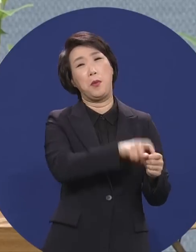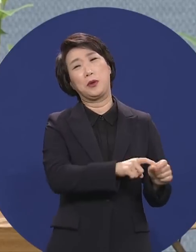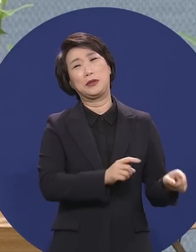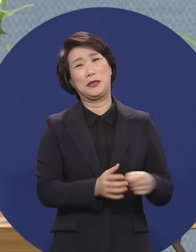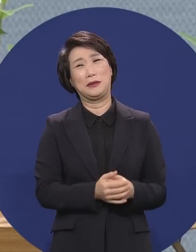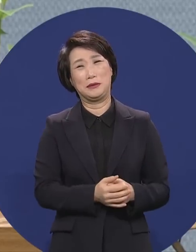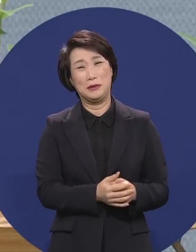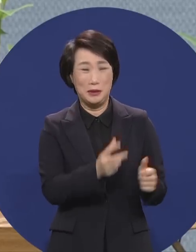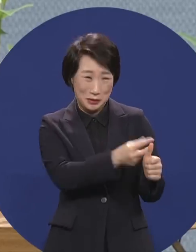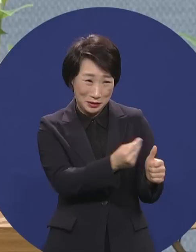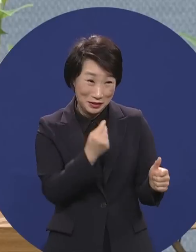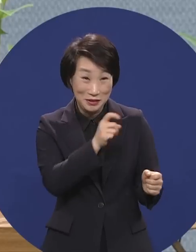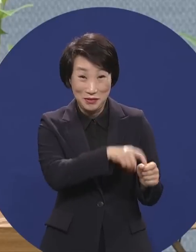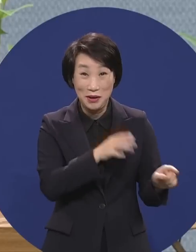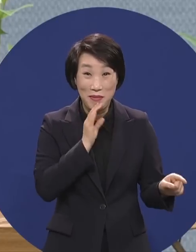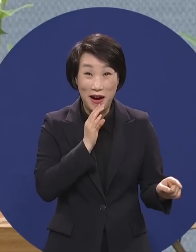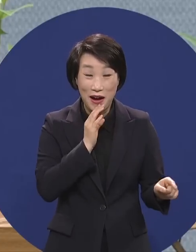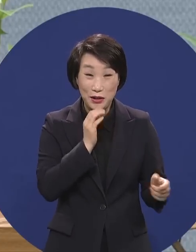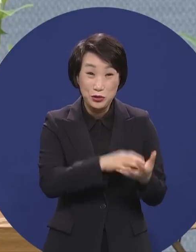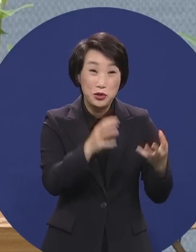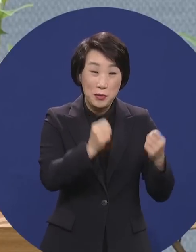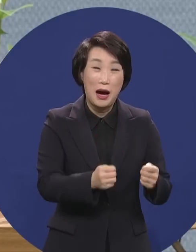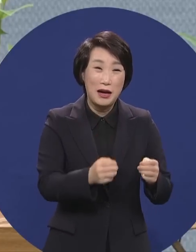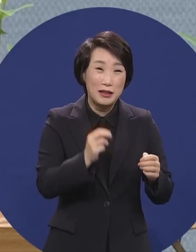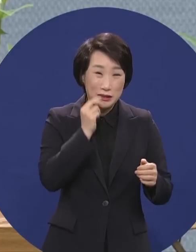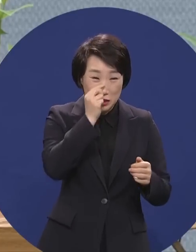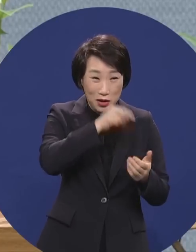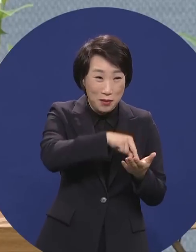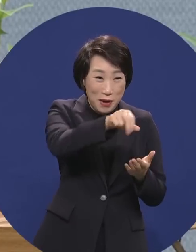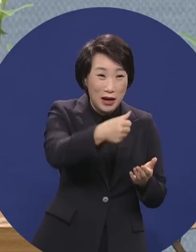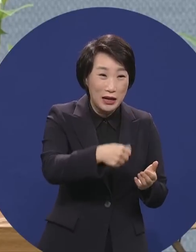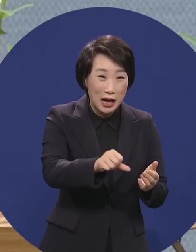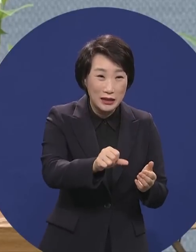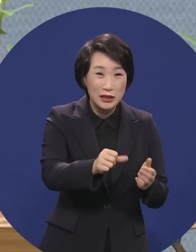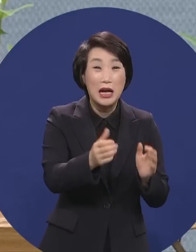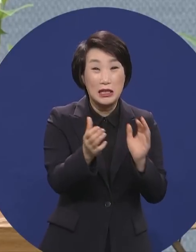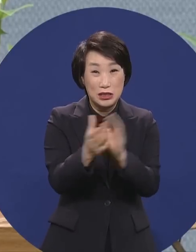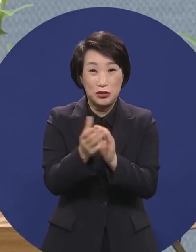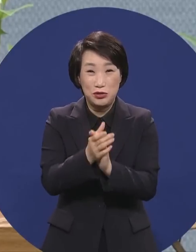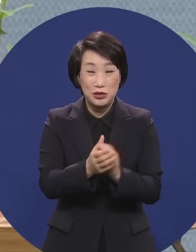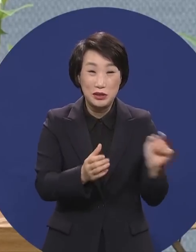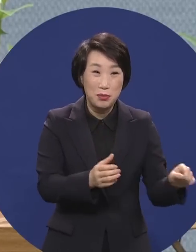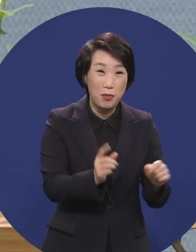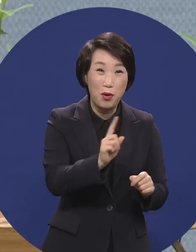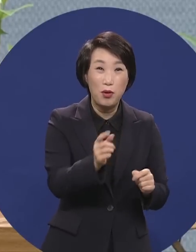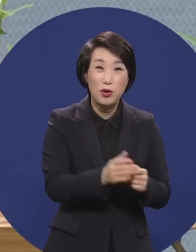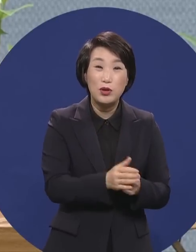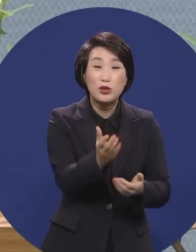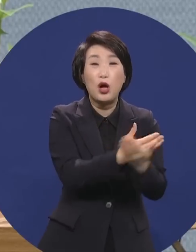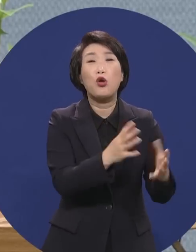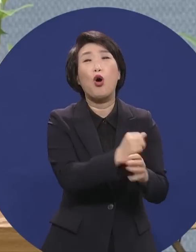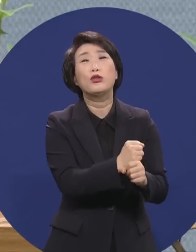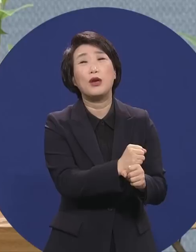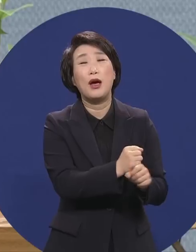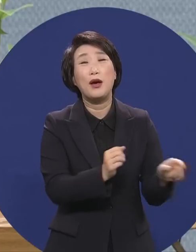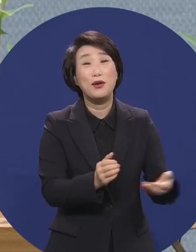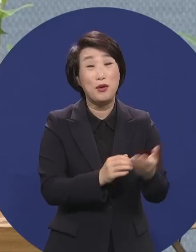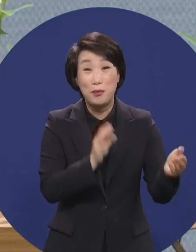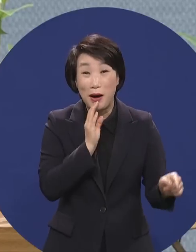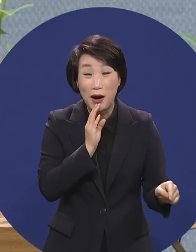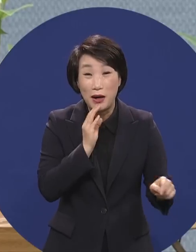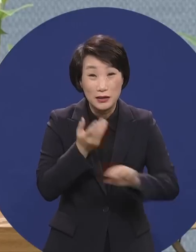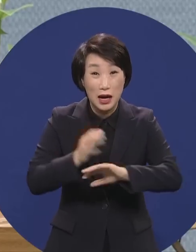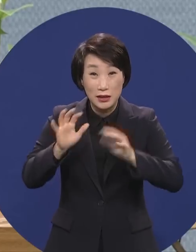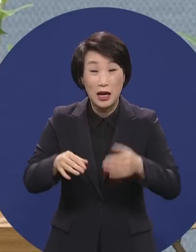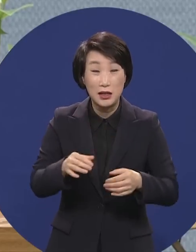내려고. 거기 수많은 방탕하는 친구들이 그가 좋아서 언제 사귀었다고, 타국에서 온 사람을 언제